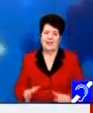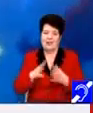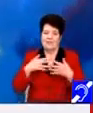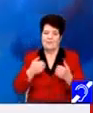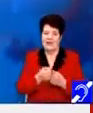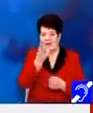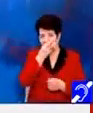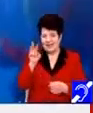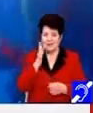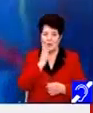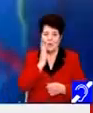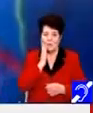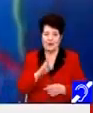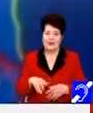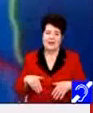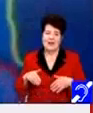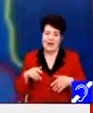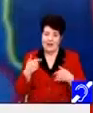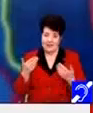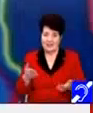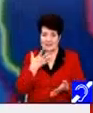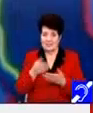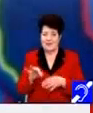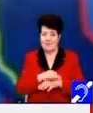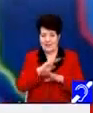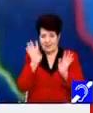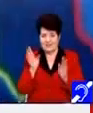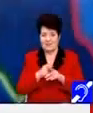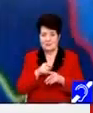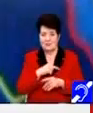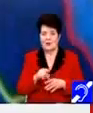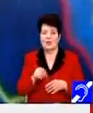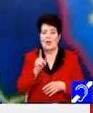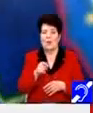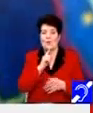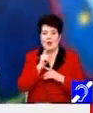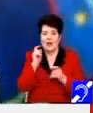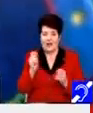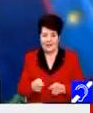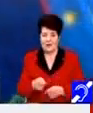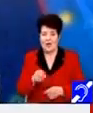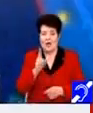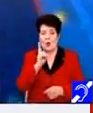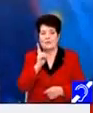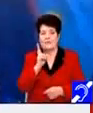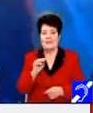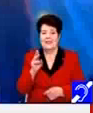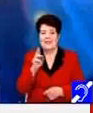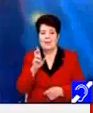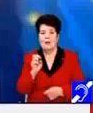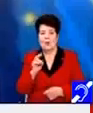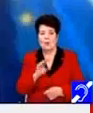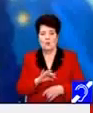Familia regală a României a trimis prințului Henry și miresei sale un cadou inspirat de coloana infinitului a lui Constantin Brâncuș. O pereche